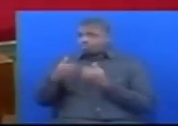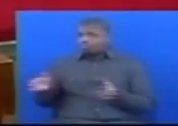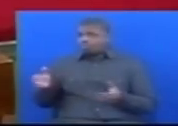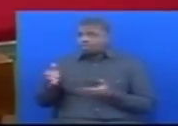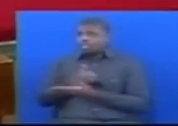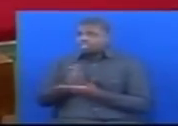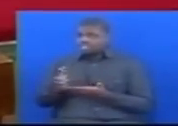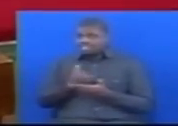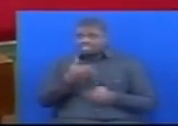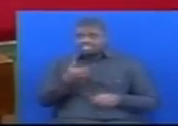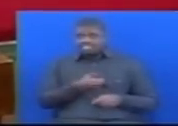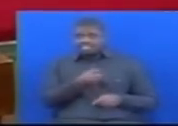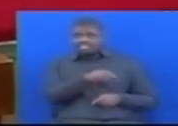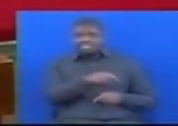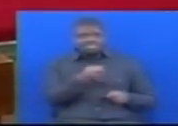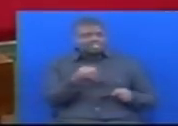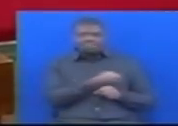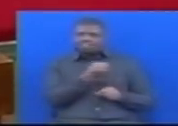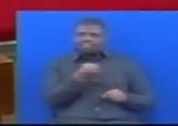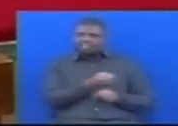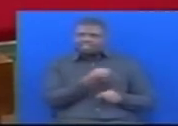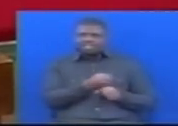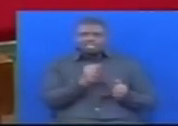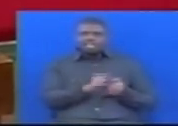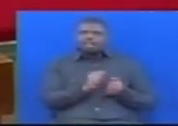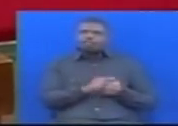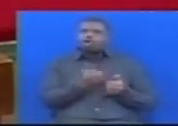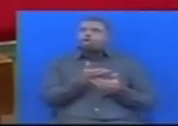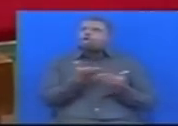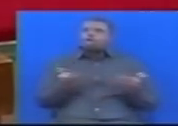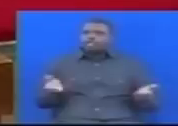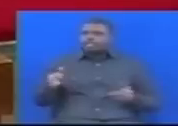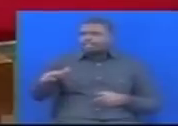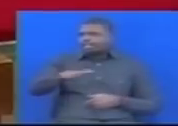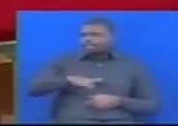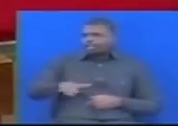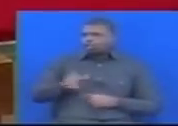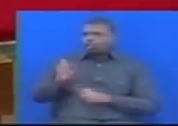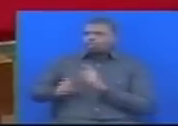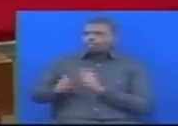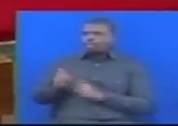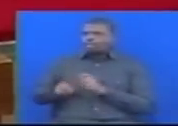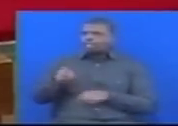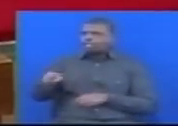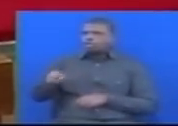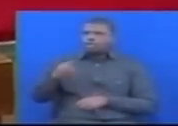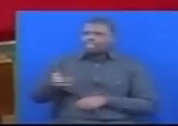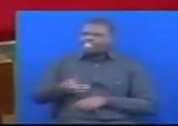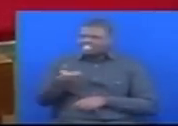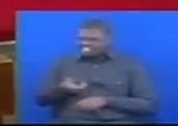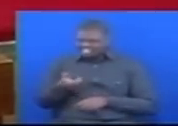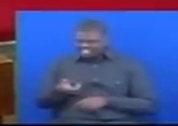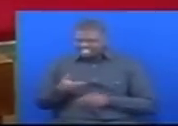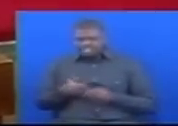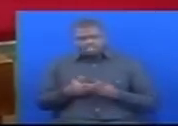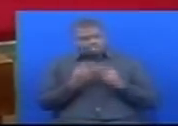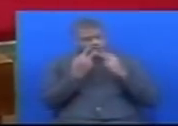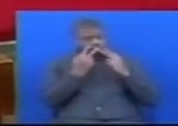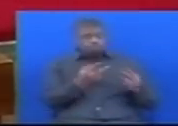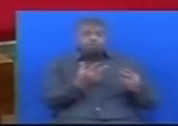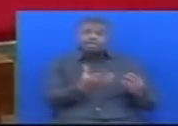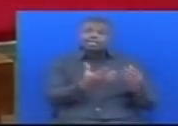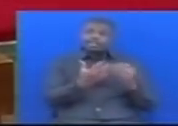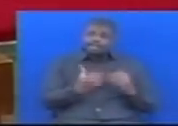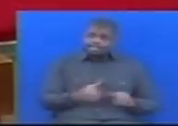kesi manake hata kijiji kisingeweza kufanya jambo lolote kwa sababu eneo lililokuwa linagombewa ni hilo la kijiji. Lakini tumeshaona